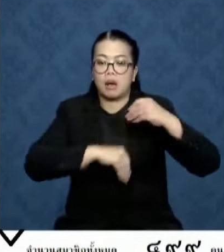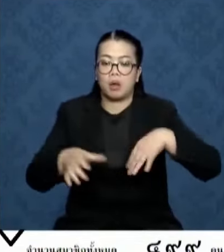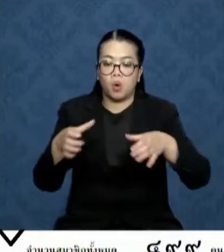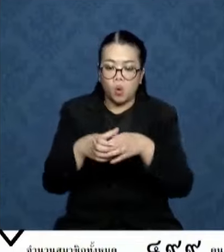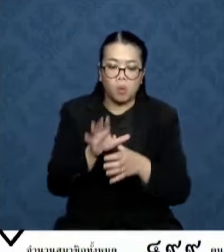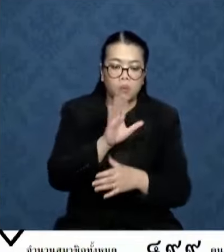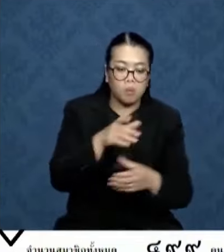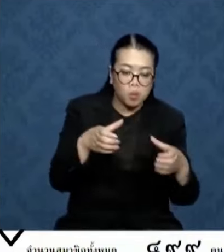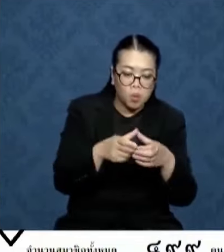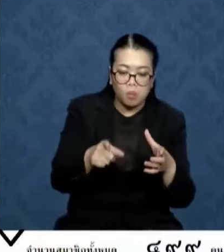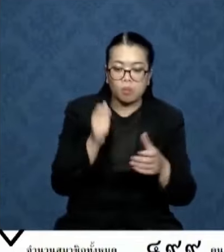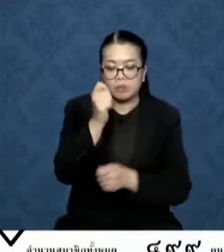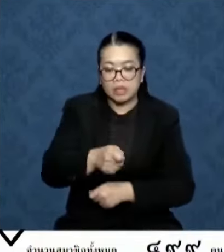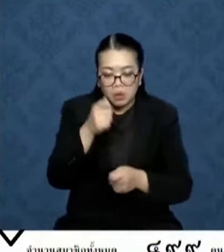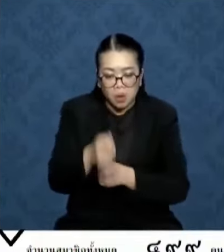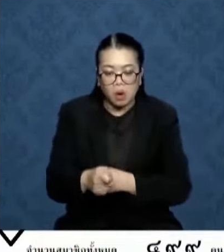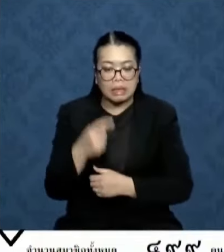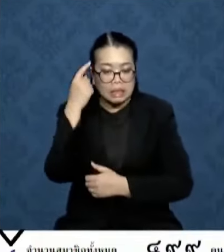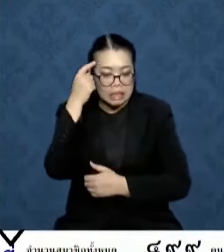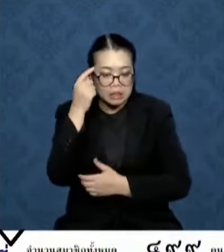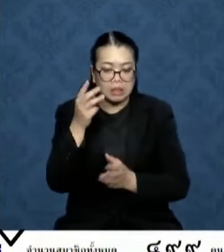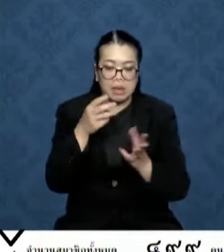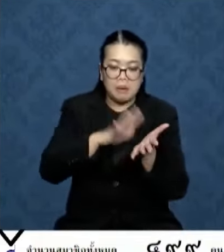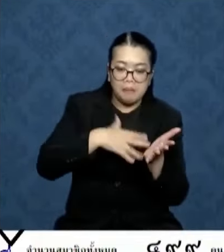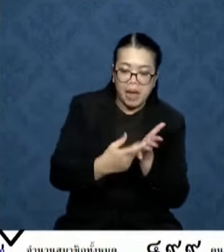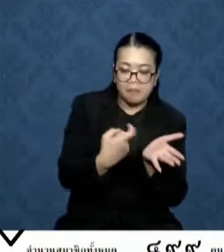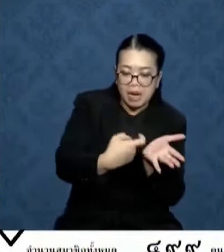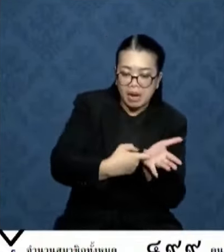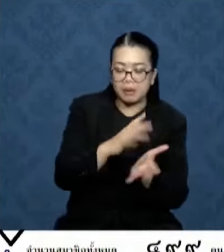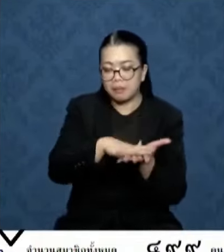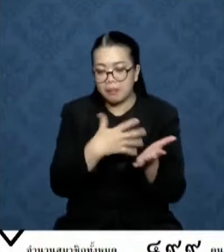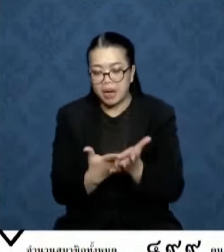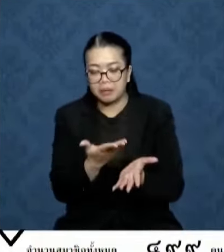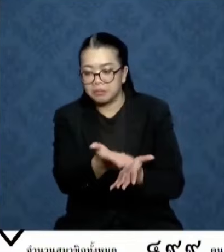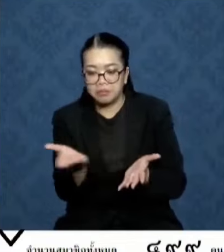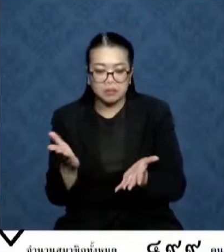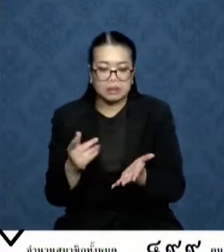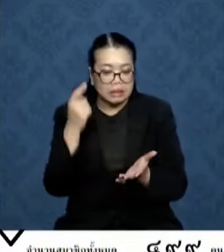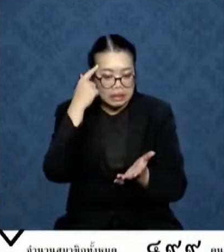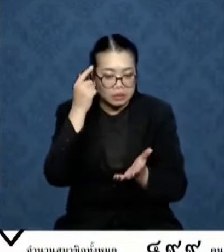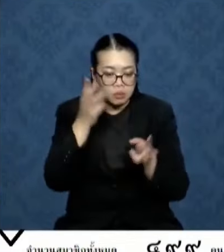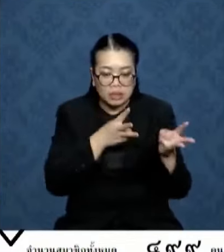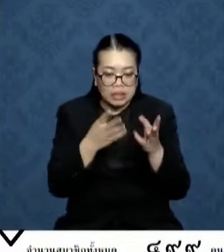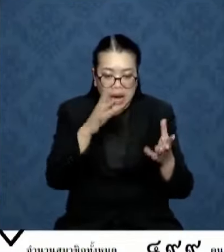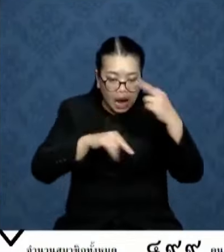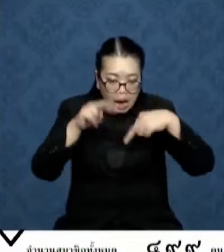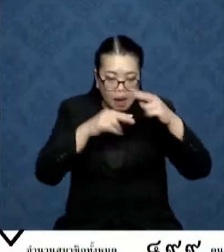ับกล่มลกค้าเปร่าบางทเปเกษตรกรหอเป็ SMEทกำลต้กคามชวยเหออยู่กเป็ได้ครั